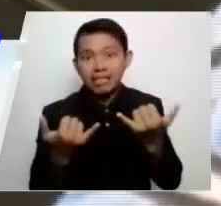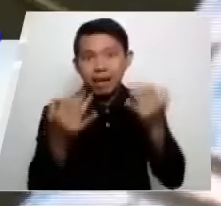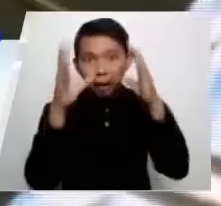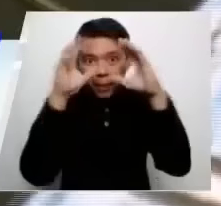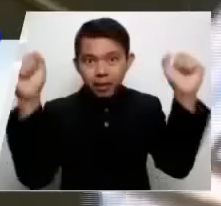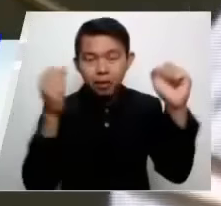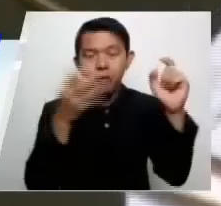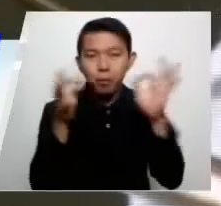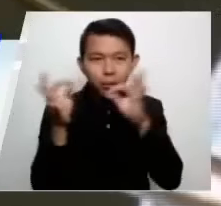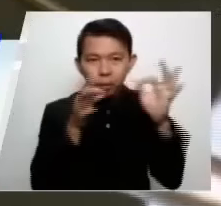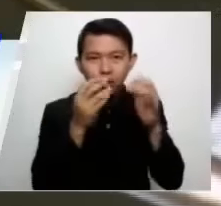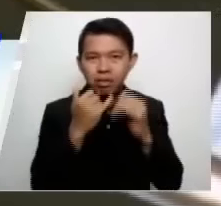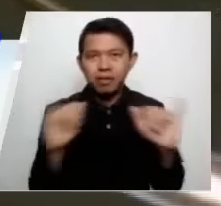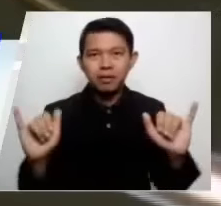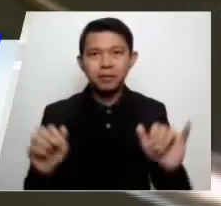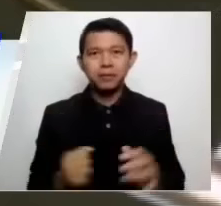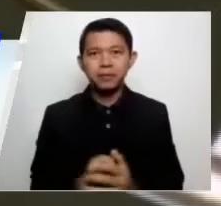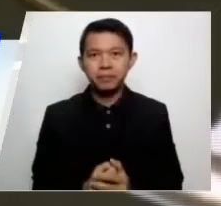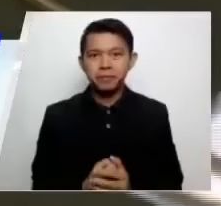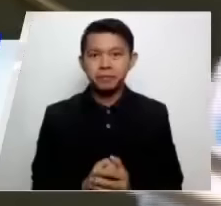Nung ako'y mayor,